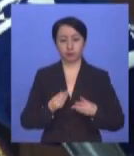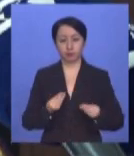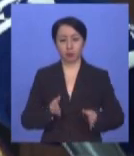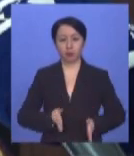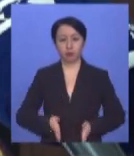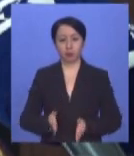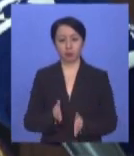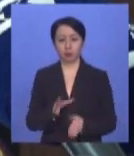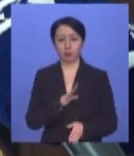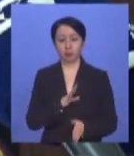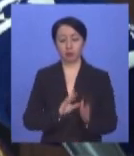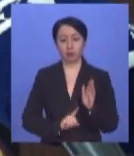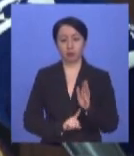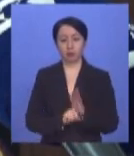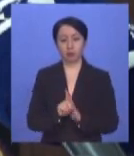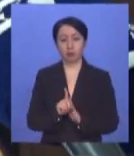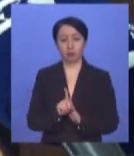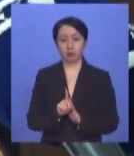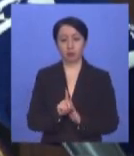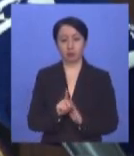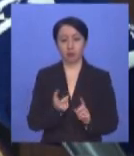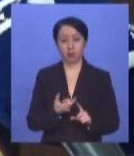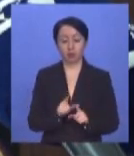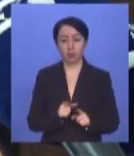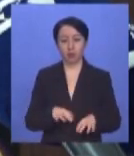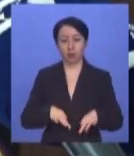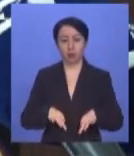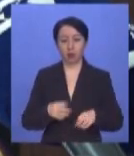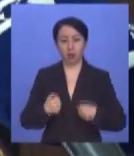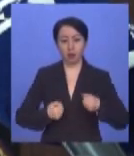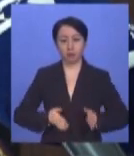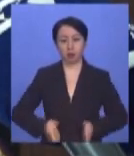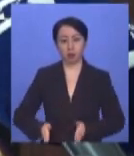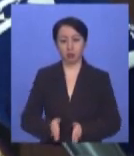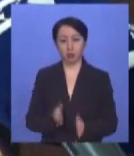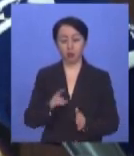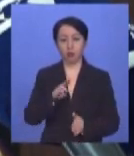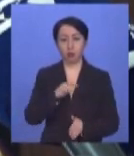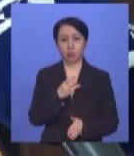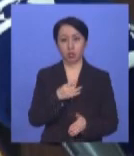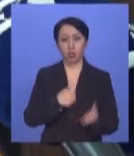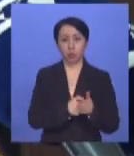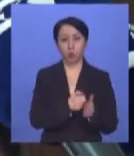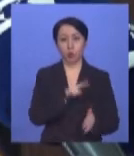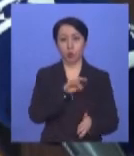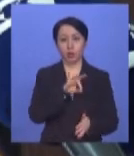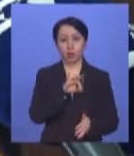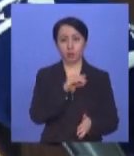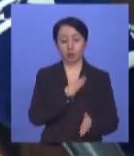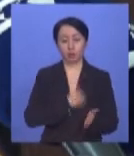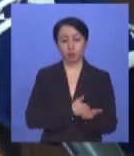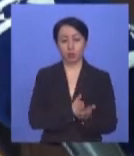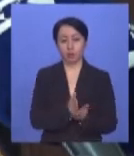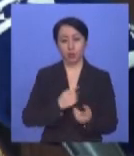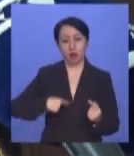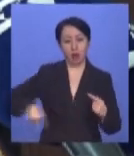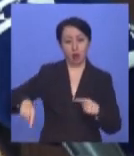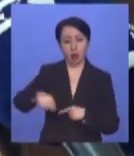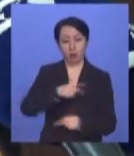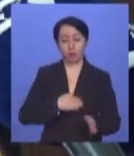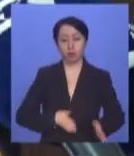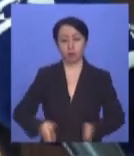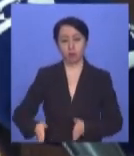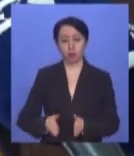была вскрыта данная автодорога. На данный момент у нас с Тайнши до Телеровки прямого движения нет, но есть объездная дорога